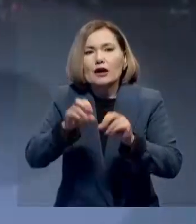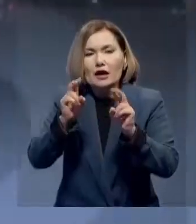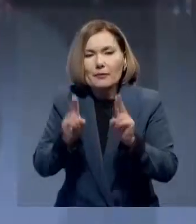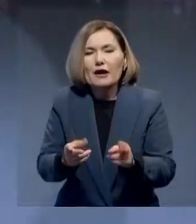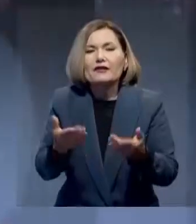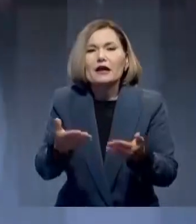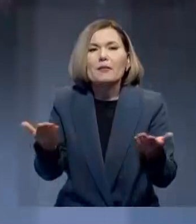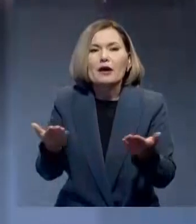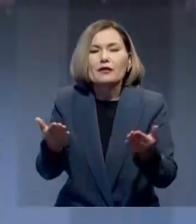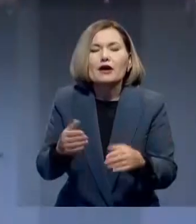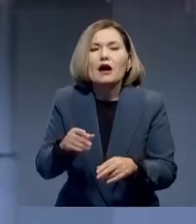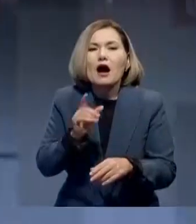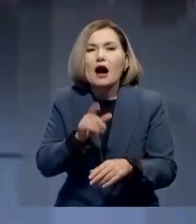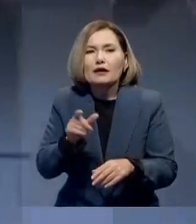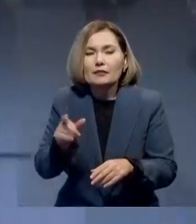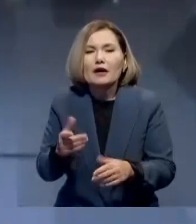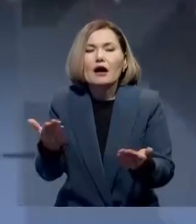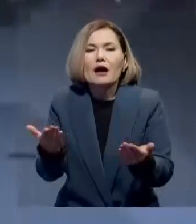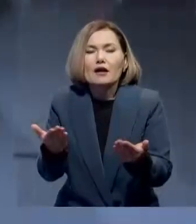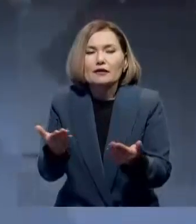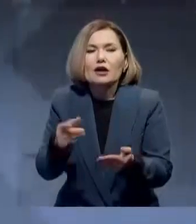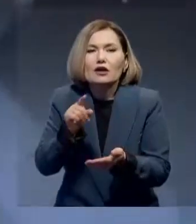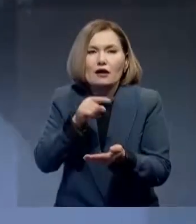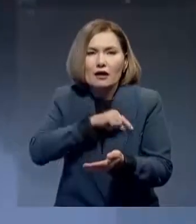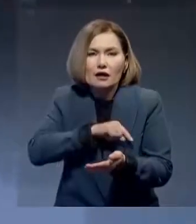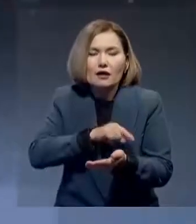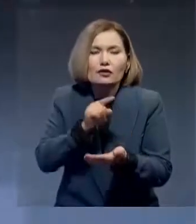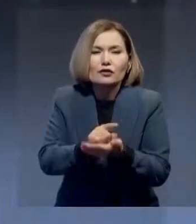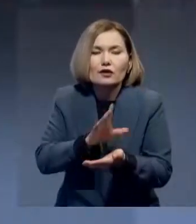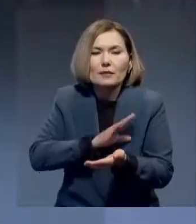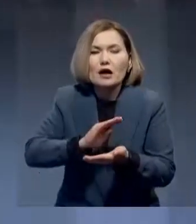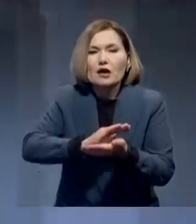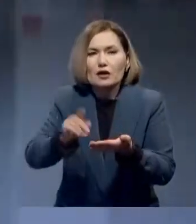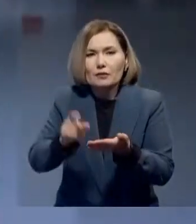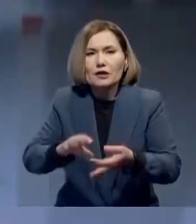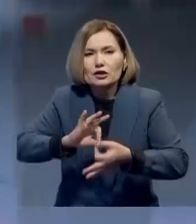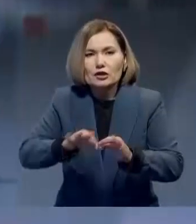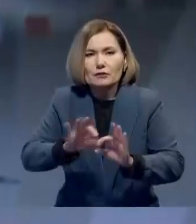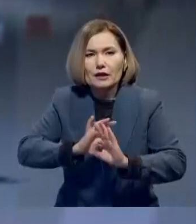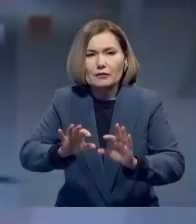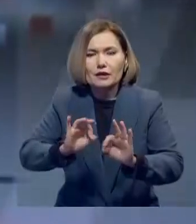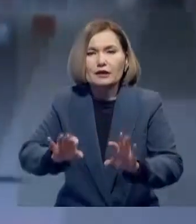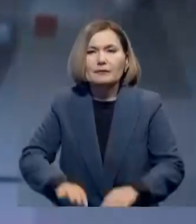талабы қандай, үміткер қандай сынақтан өтуі тиіс? Әріптесім Нұрқанат Қанапия жіліктеп айтып береді.